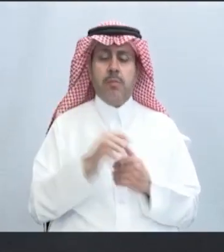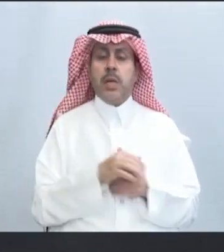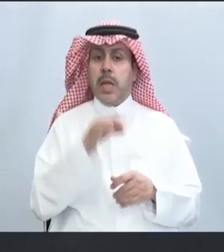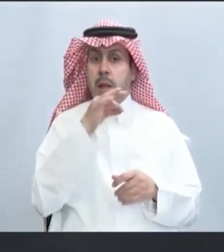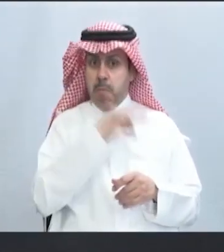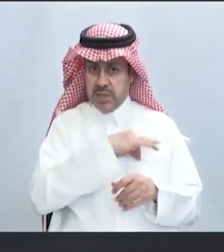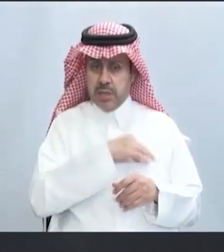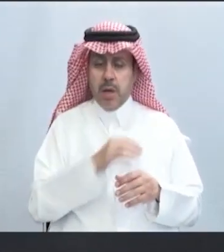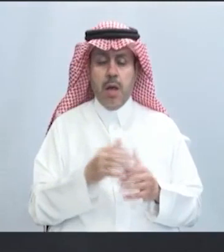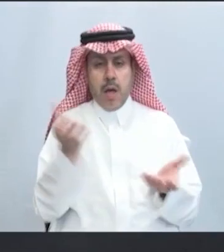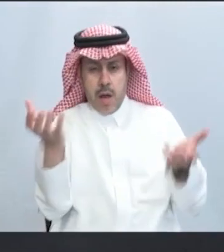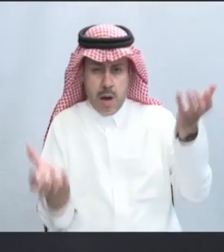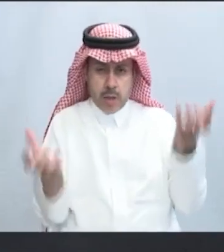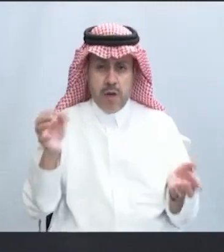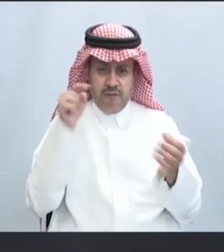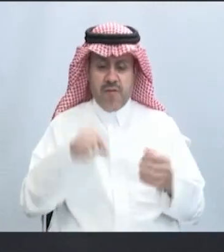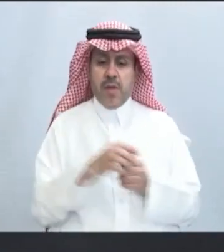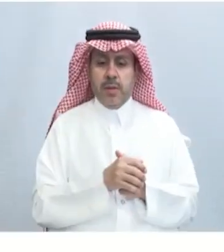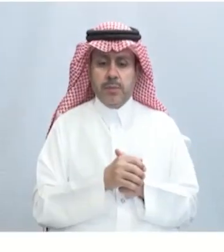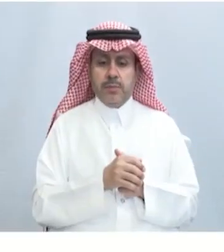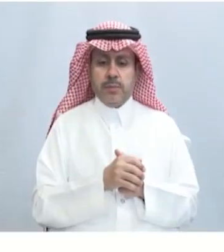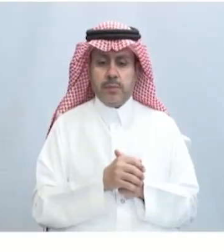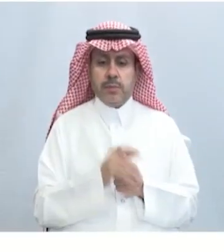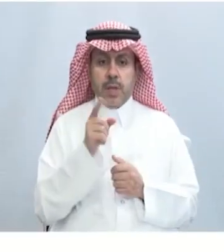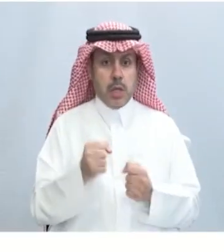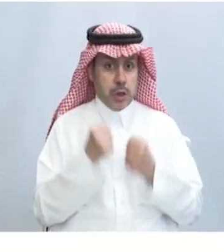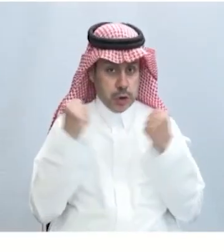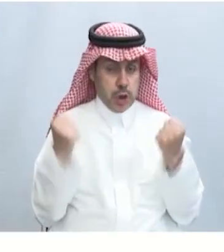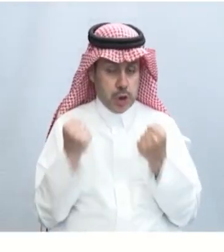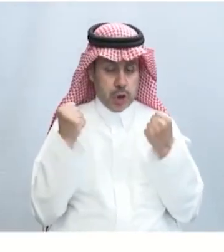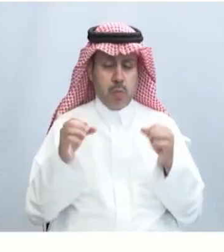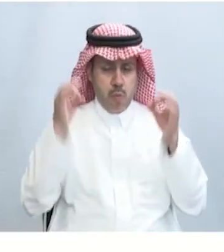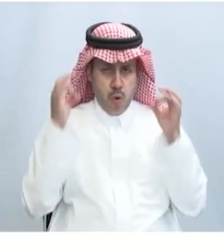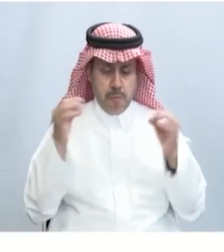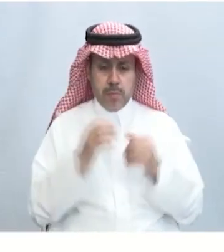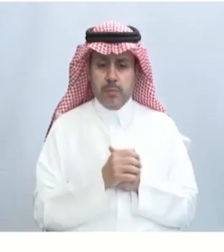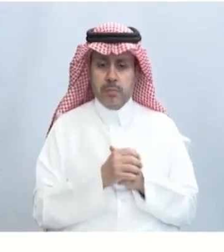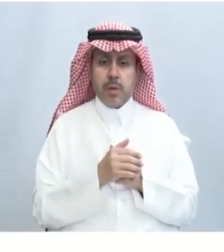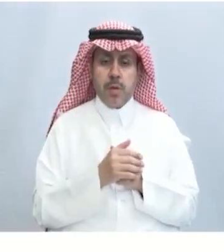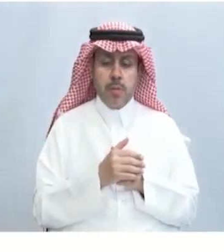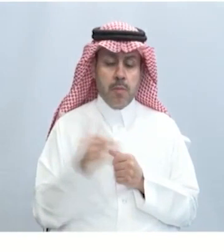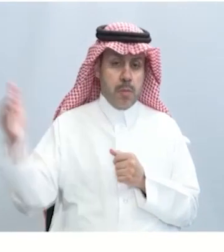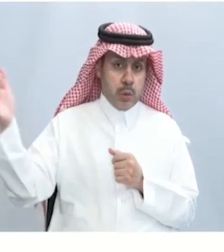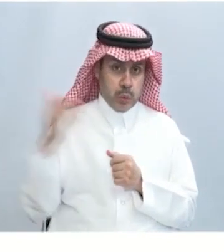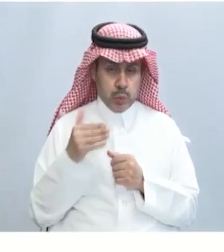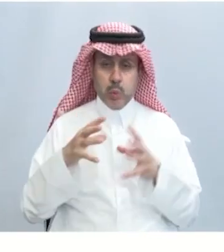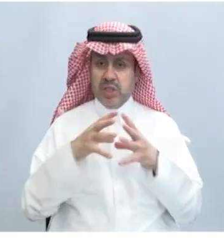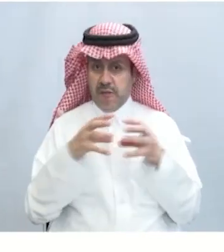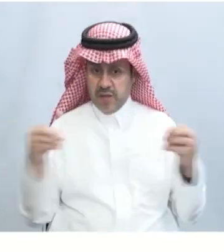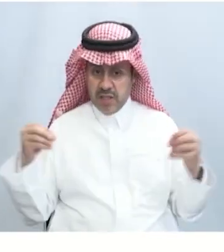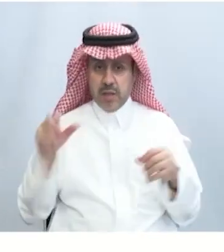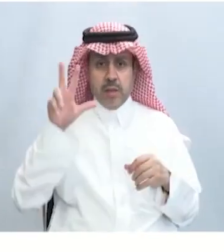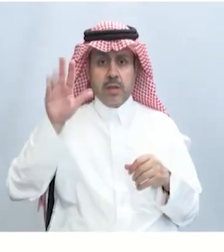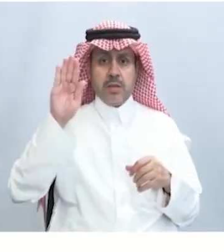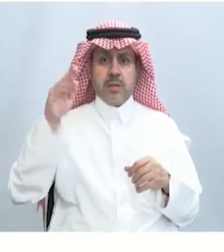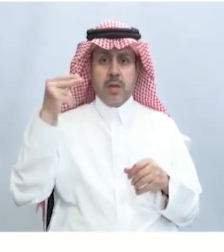الراجحه في ذلك هذا نشاط مهم اخواني واخواتي بالرجوع لتفسير السعدي رحمه